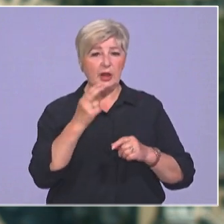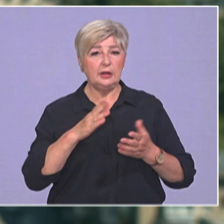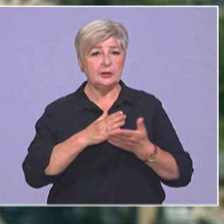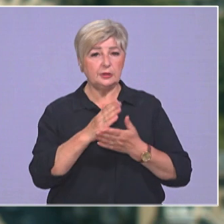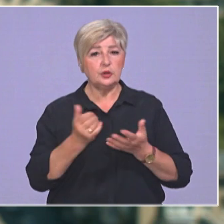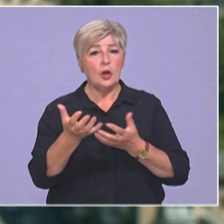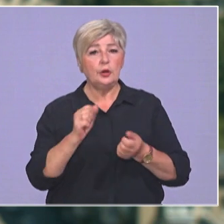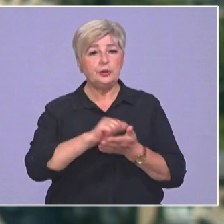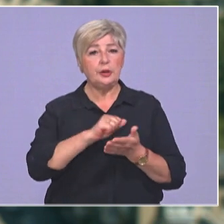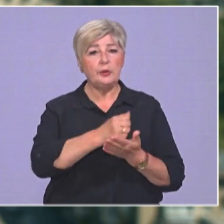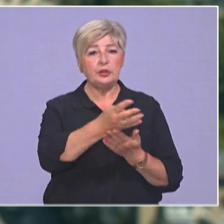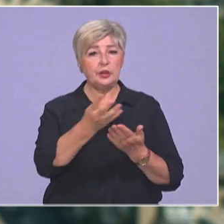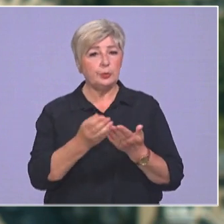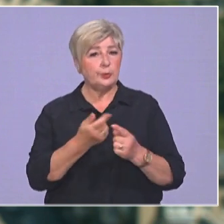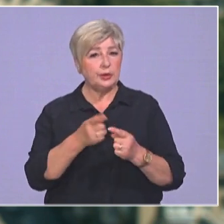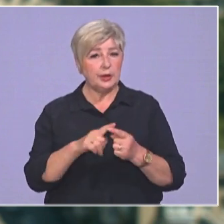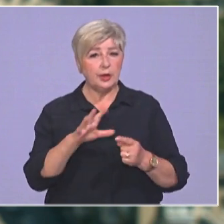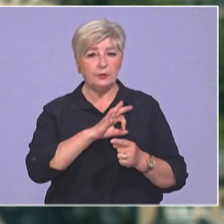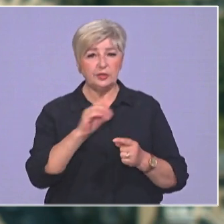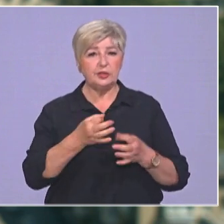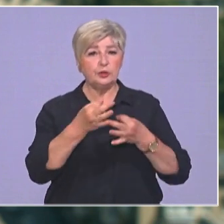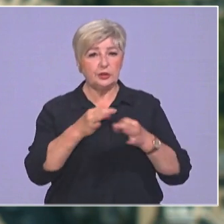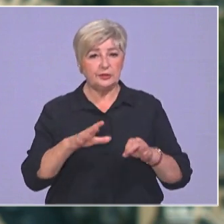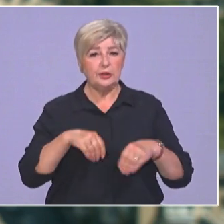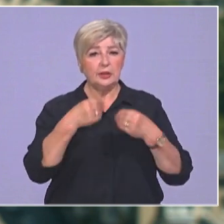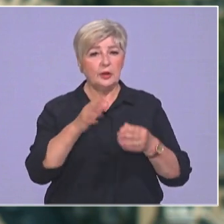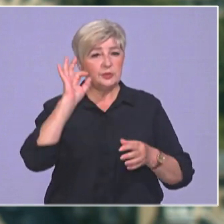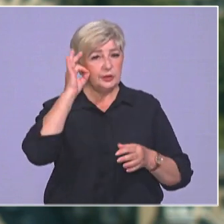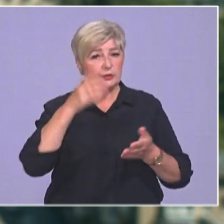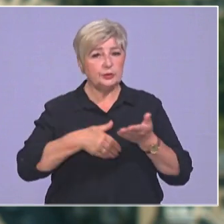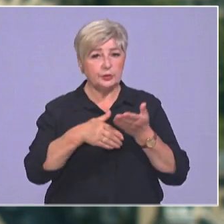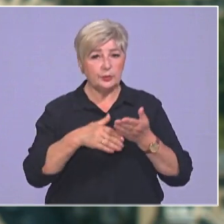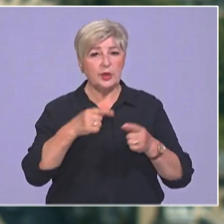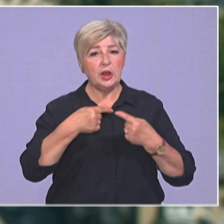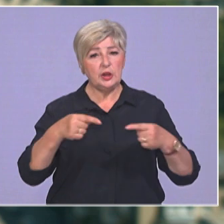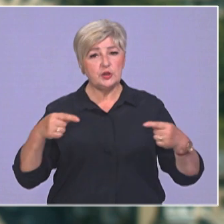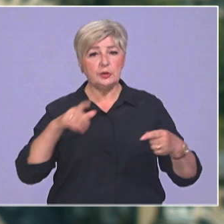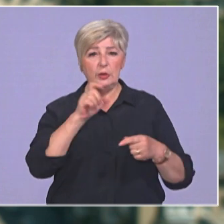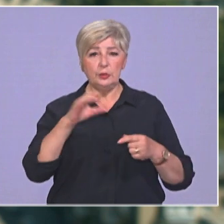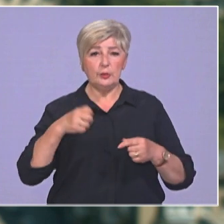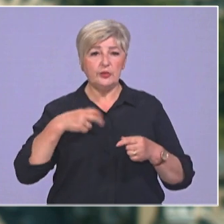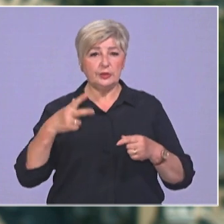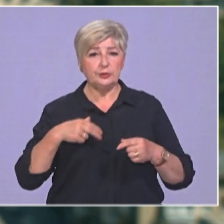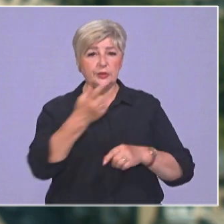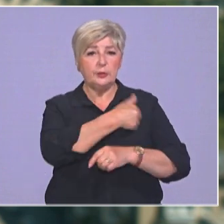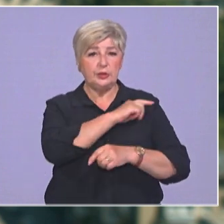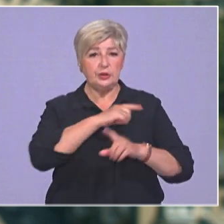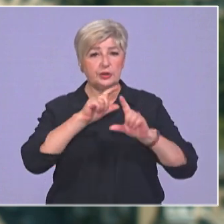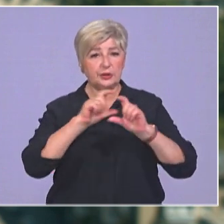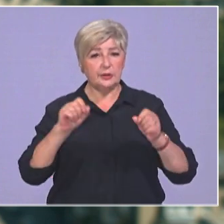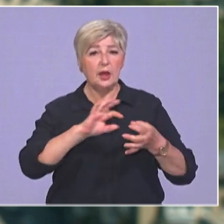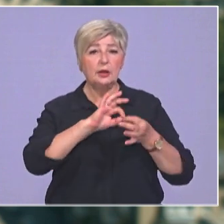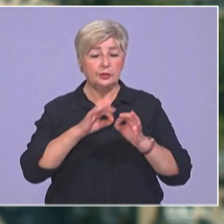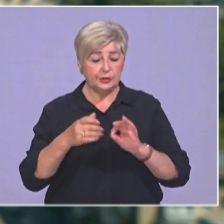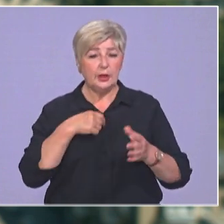які офіційно дозволяють надавати психологічну допомогу іншим людям у французьких медичних закладах. Деталі в сюжеті нашого